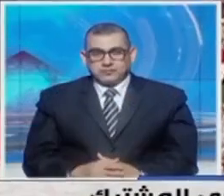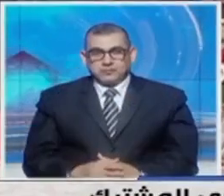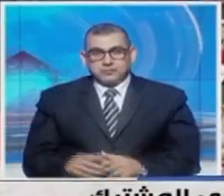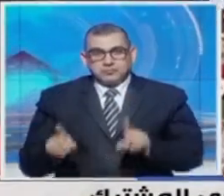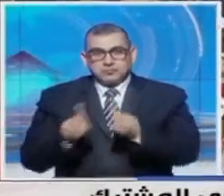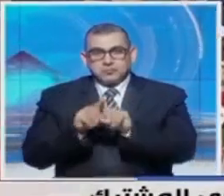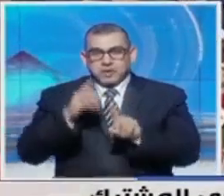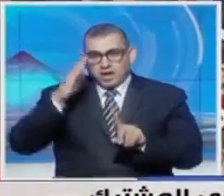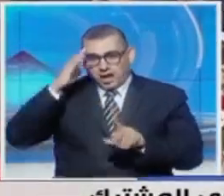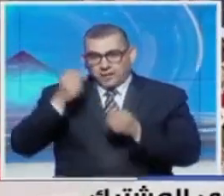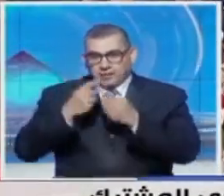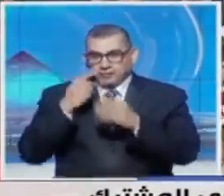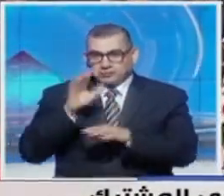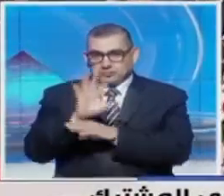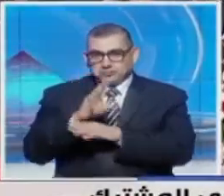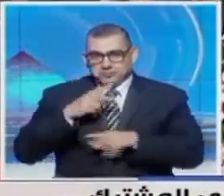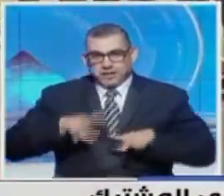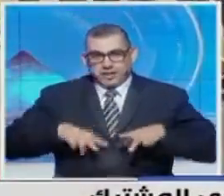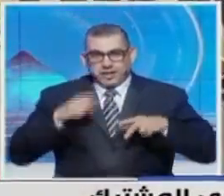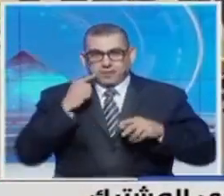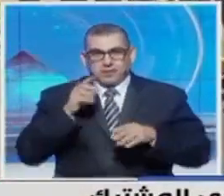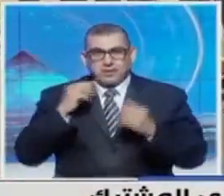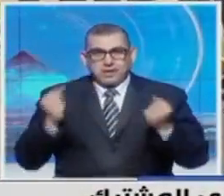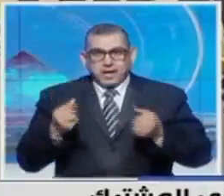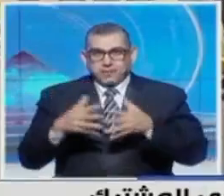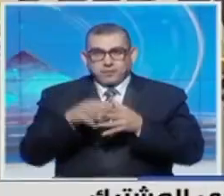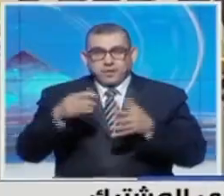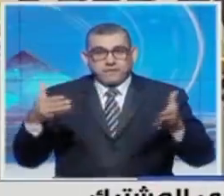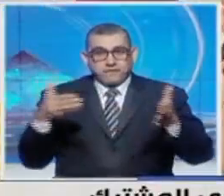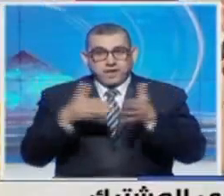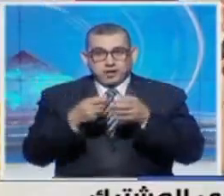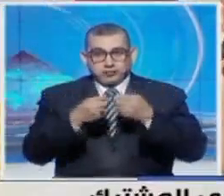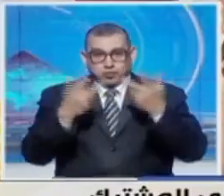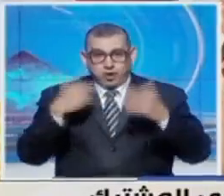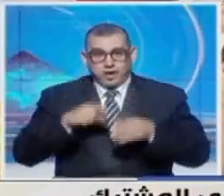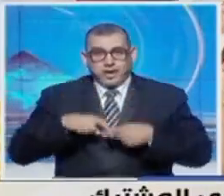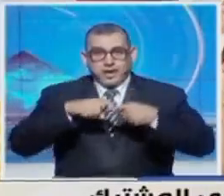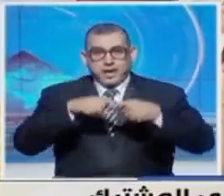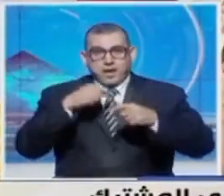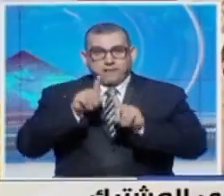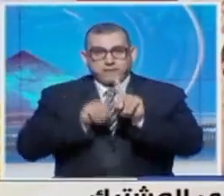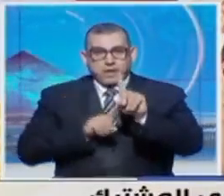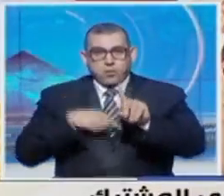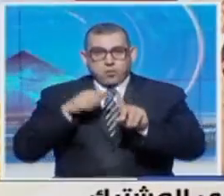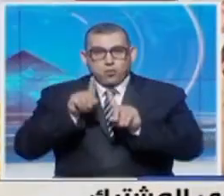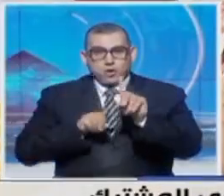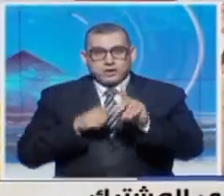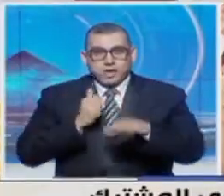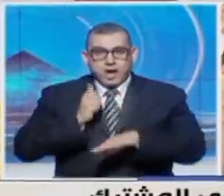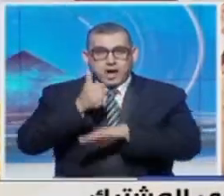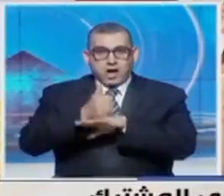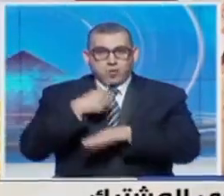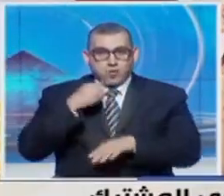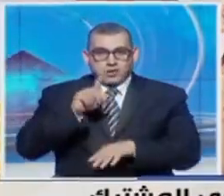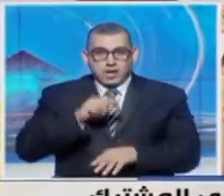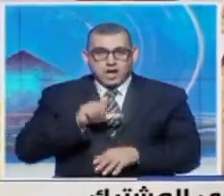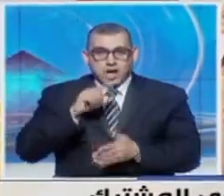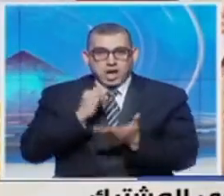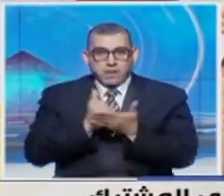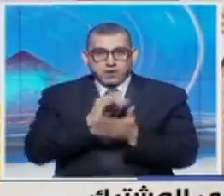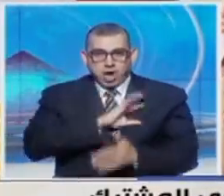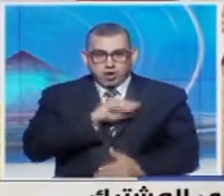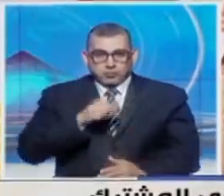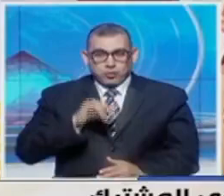بالدول المشاركة بالتدريب. وفي ختام المرحلة نقل الفريق أول محمد زكي القائد العام للقوات